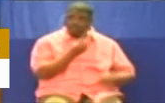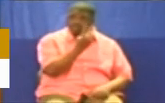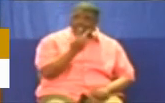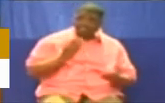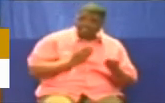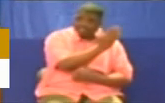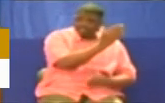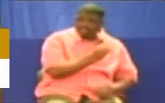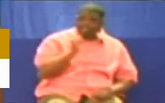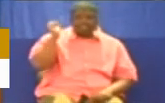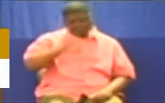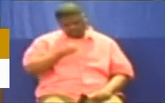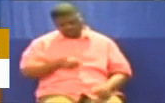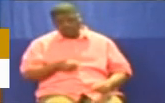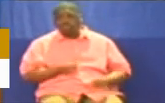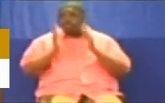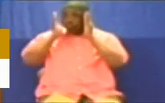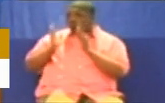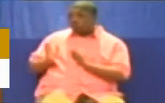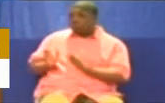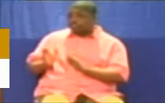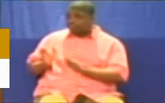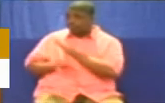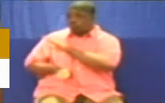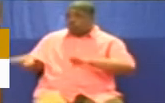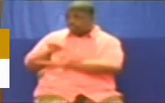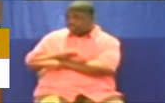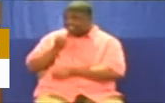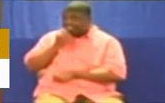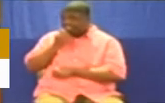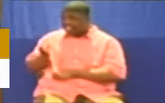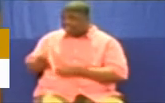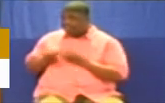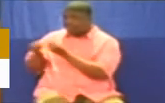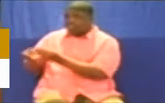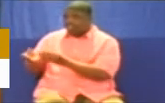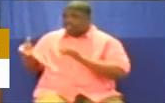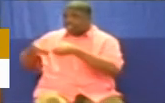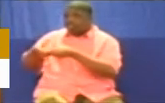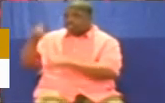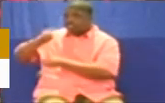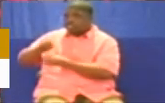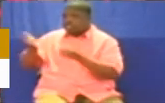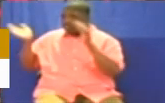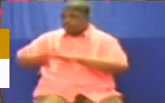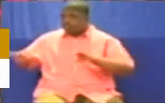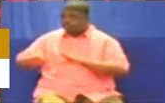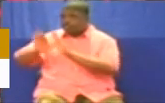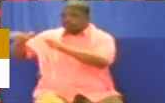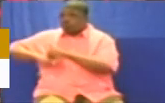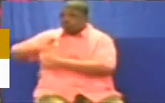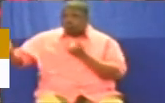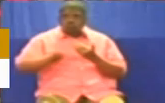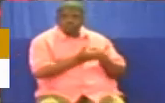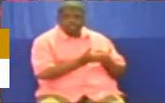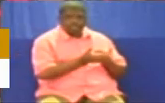Jedwali la pili linafikiwa? Mheshimiwa mwenyekiti, natoa taarifa kwamba kamati ya bunge zima imekamilisha kazi yake. Bunge linarejea, mheshimiwa bunge.